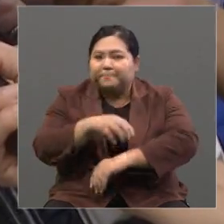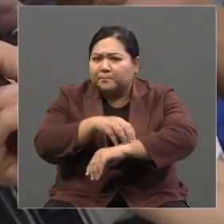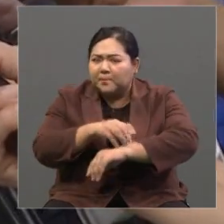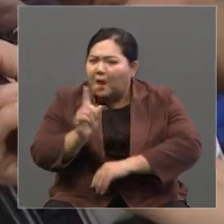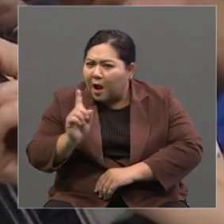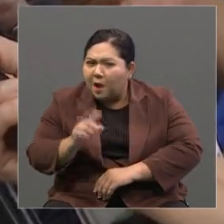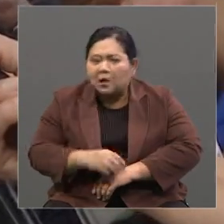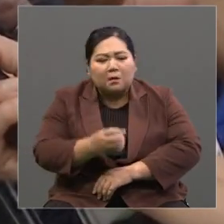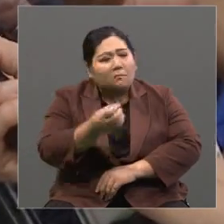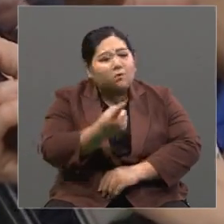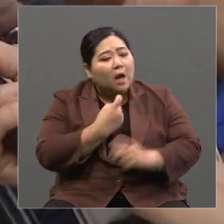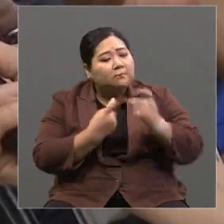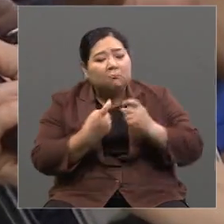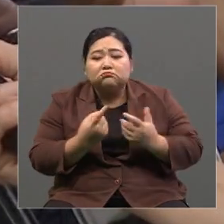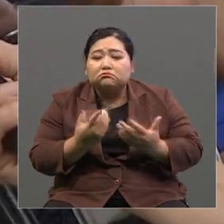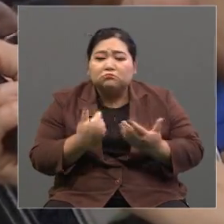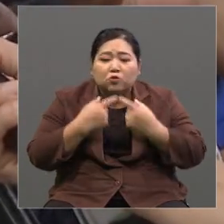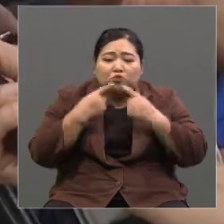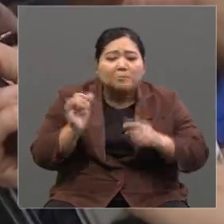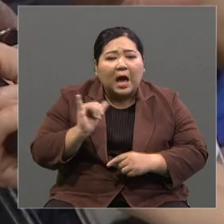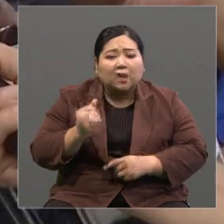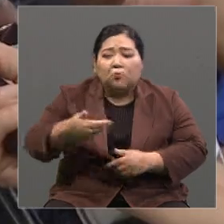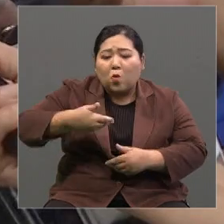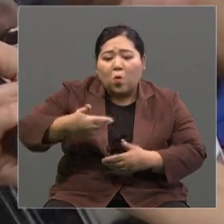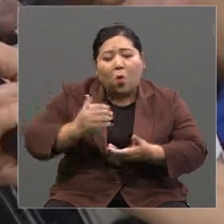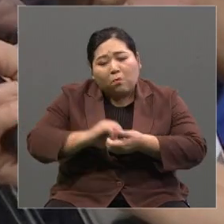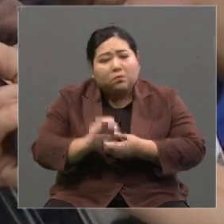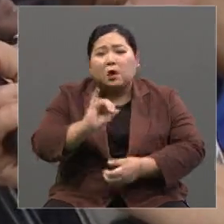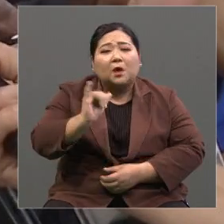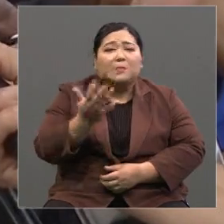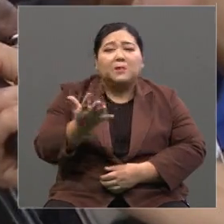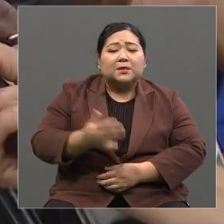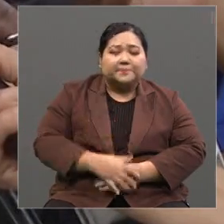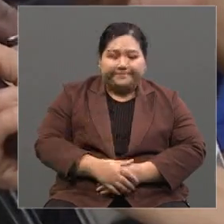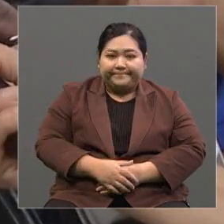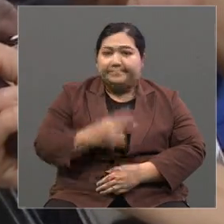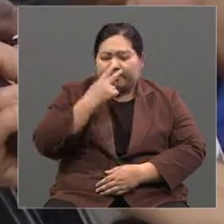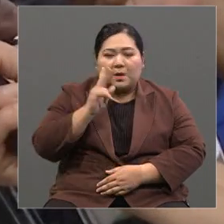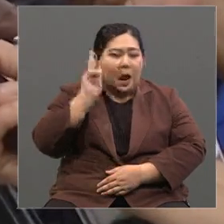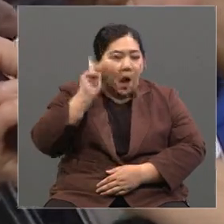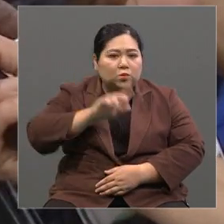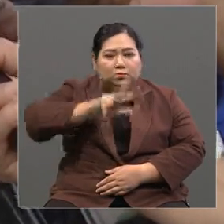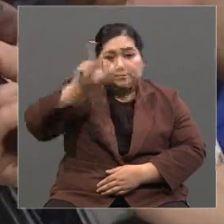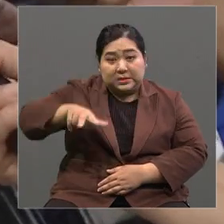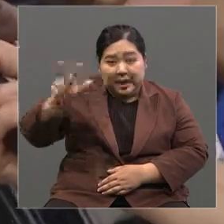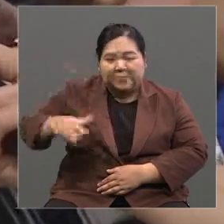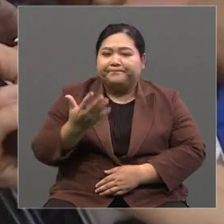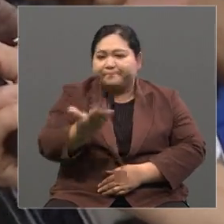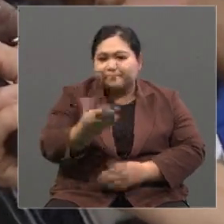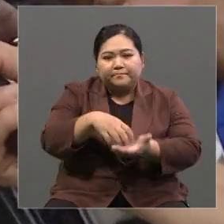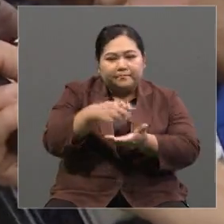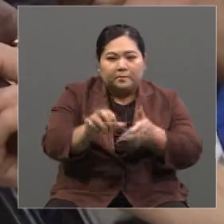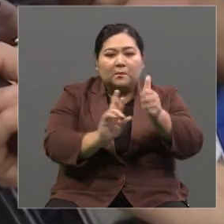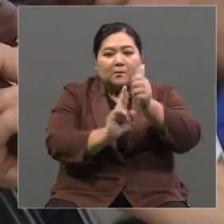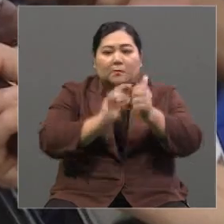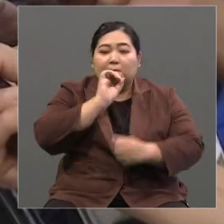าก็ยังไม่มีใครมาทาบทามเลยประมาณนี ้ นะเดี๋ยวไปดูเพื่อไทยกันต่อมีอีกหลายประเด็นนะอย่างคุณภูมิธรรมเองยังย้ำอีกด้วย